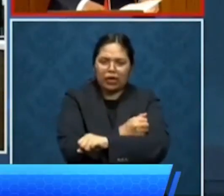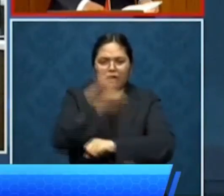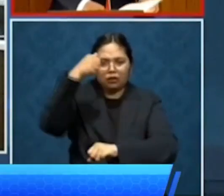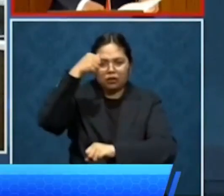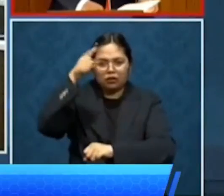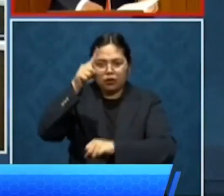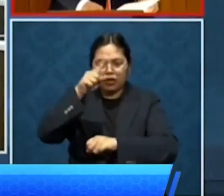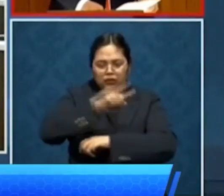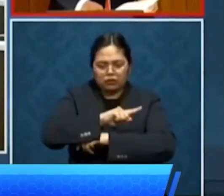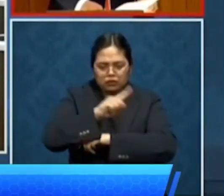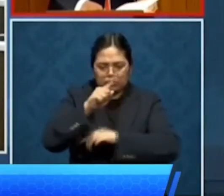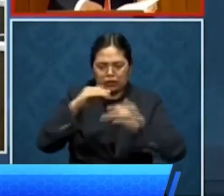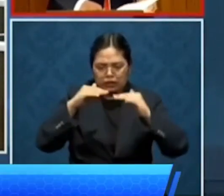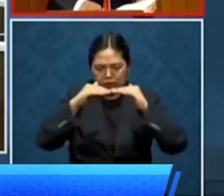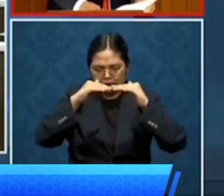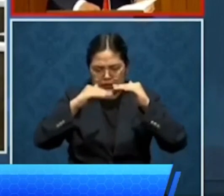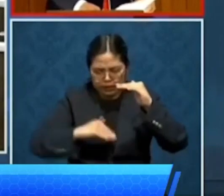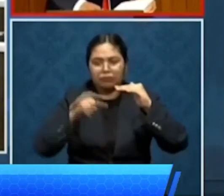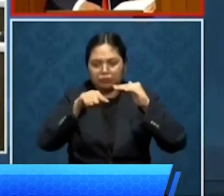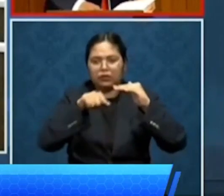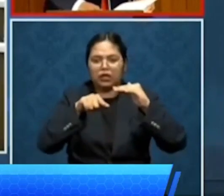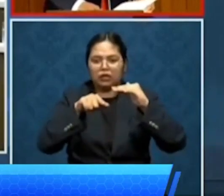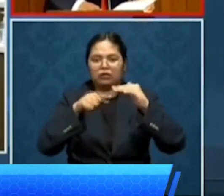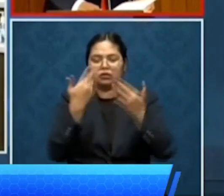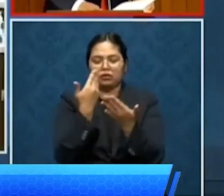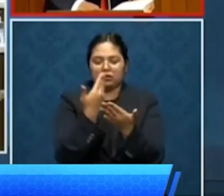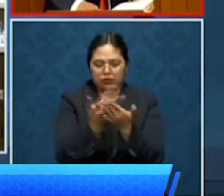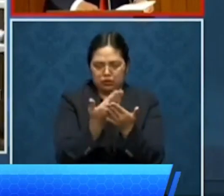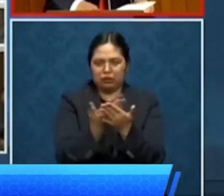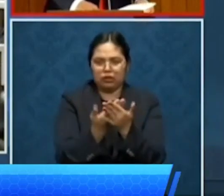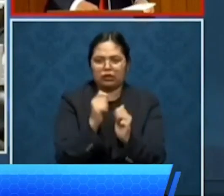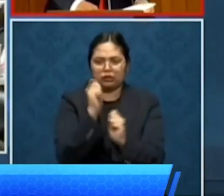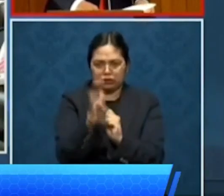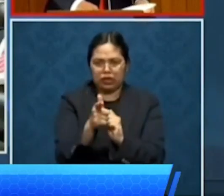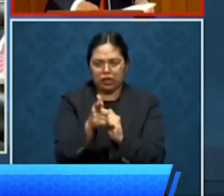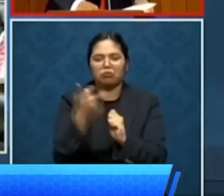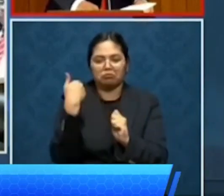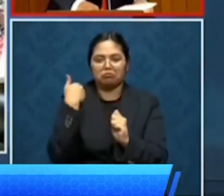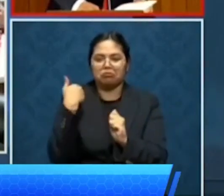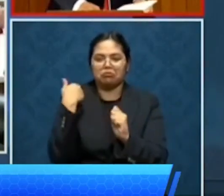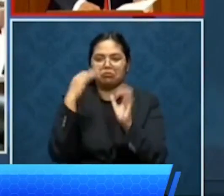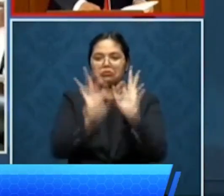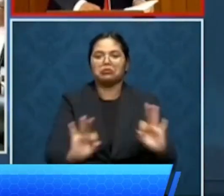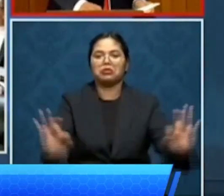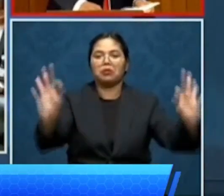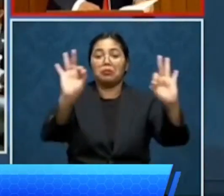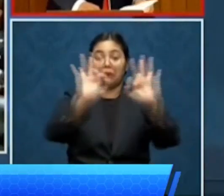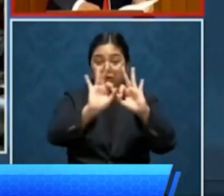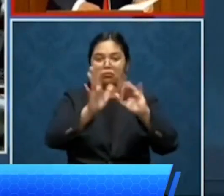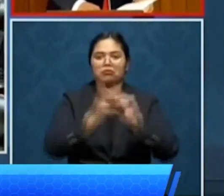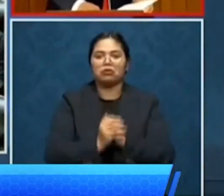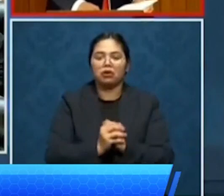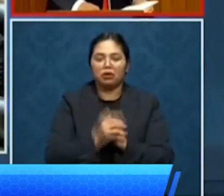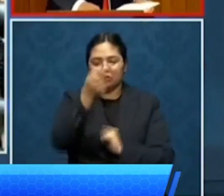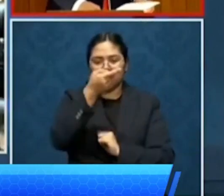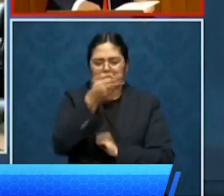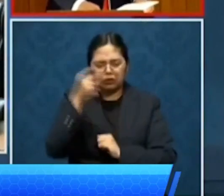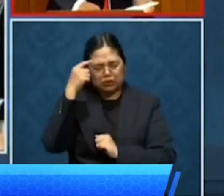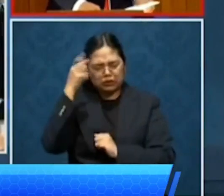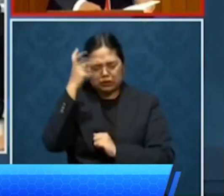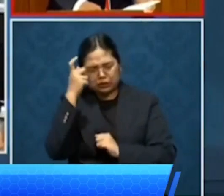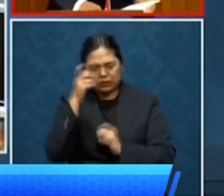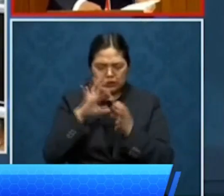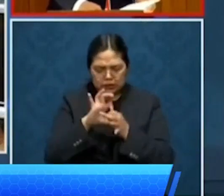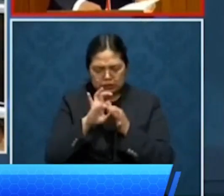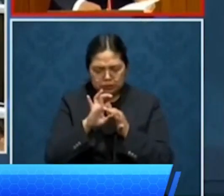เป็เรสำคัญ เป็เรื่องที่หายภาขกไขเพรทุทานองกมีความเป parfกาวล